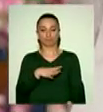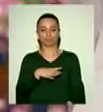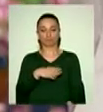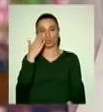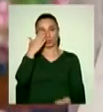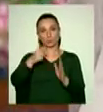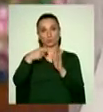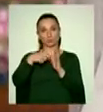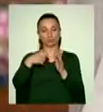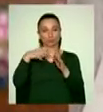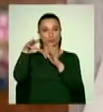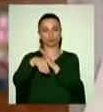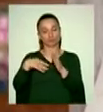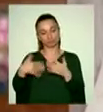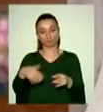კინოსტუდიიდან